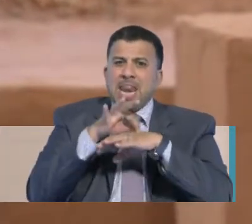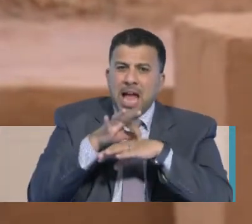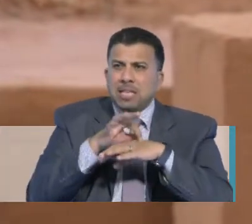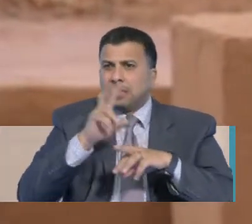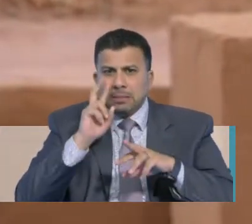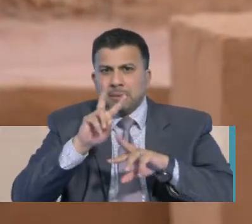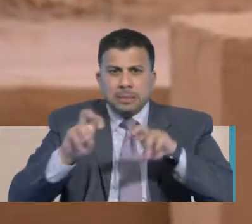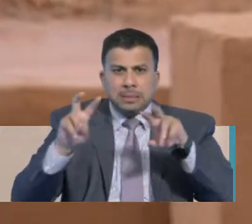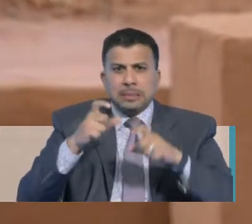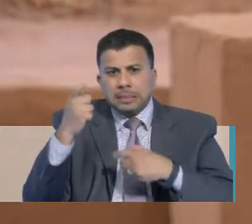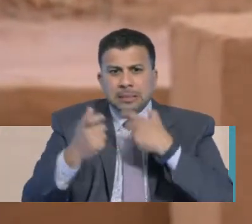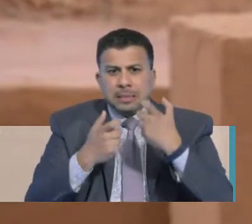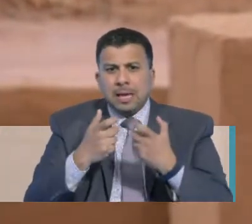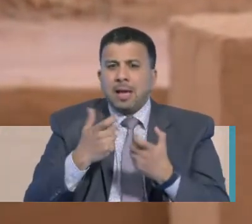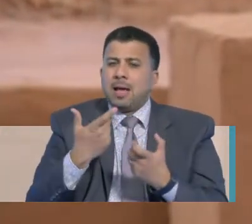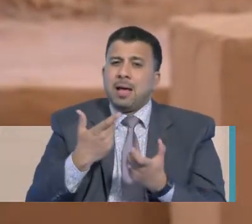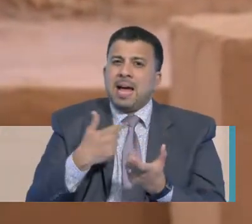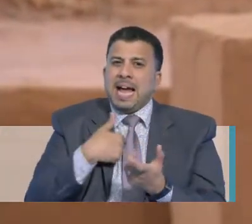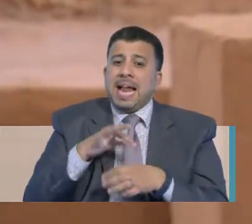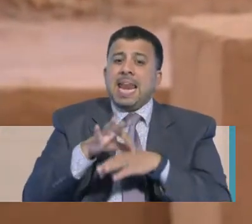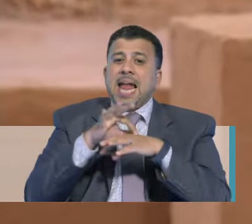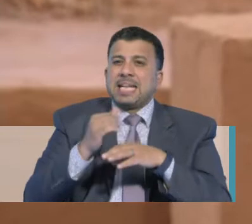في بلد آخر يعني،